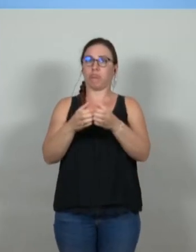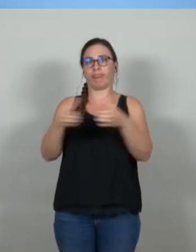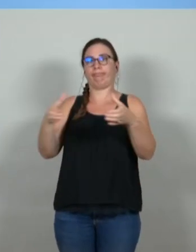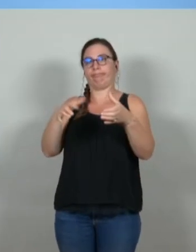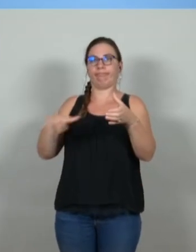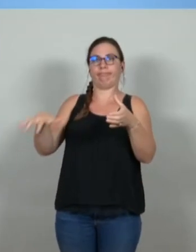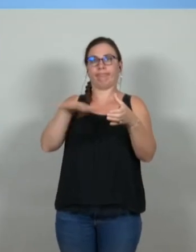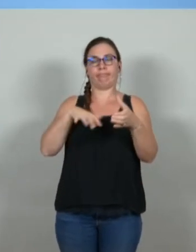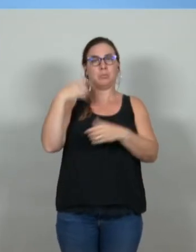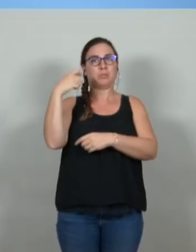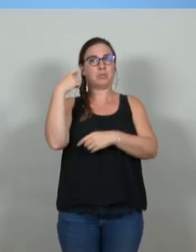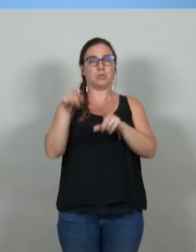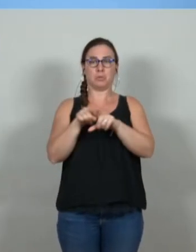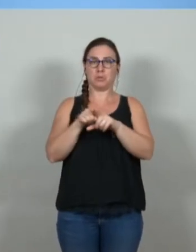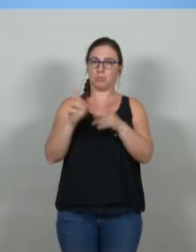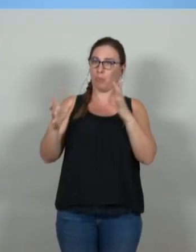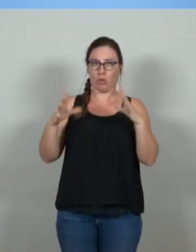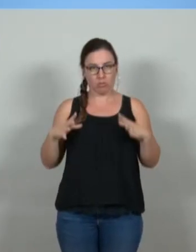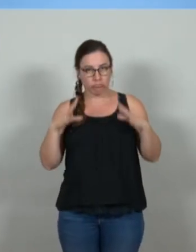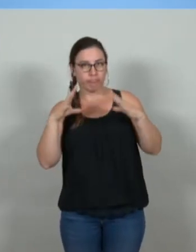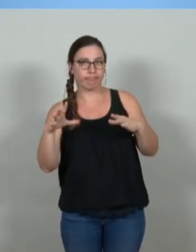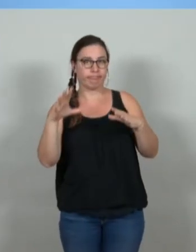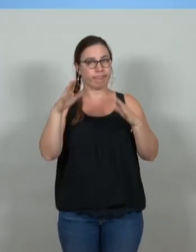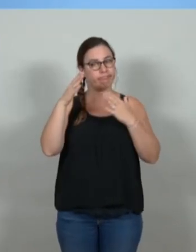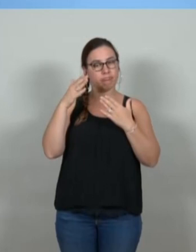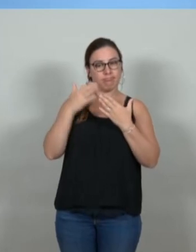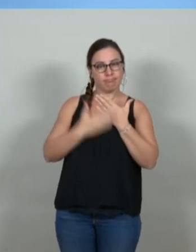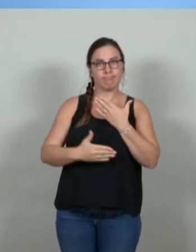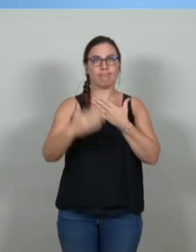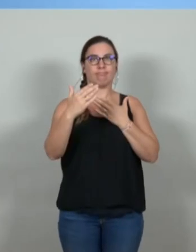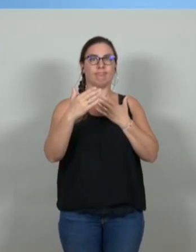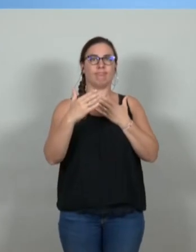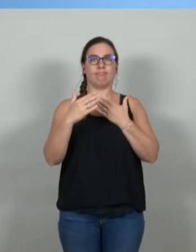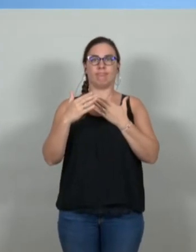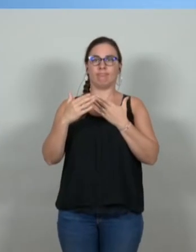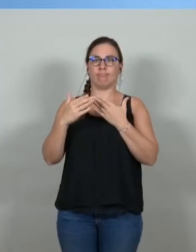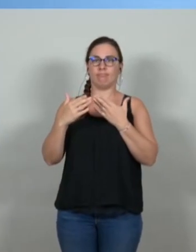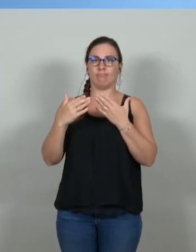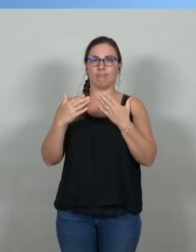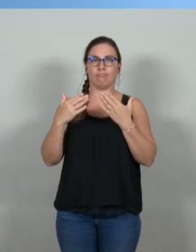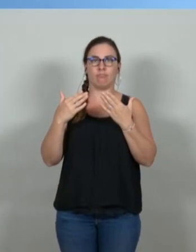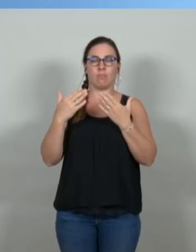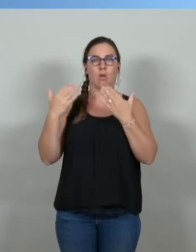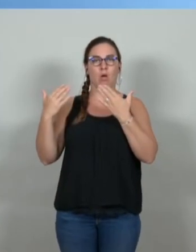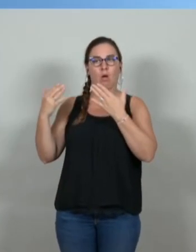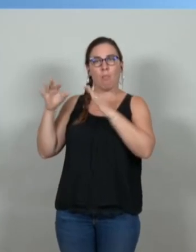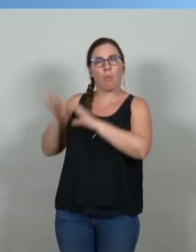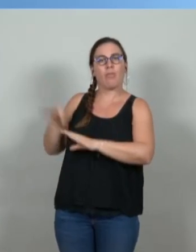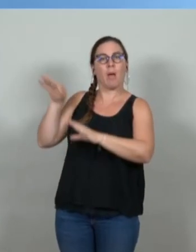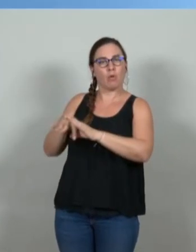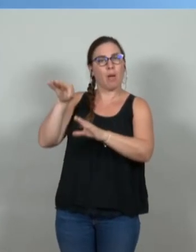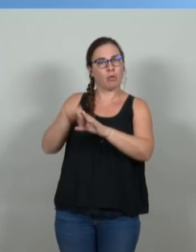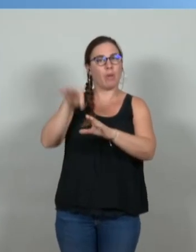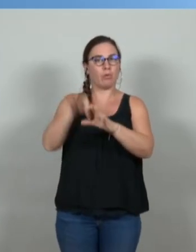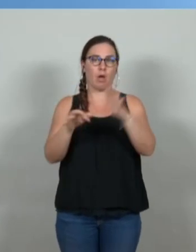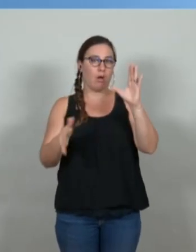présidentielle aurait pu pourrait porter tout au long des fils de leur tout au fil de leur mandat pardon ça aurait pu